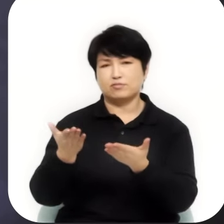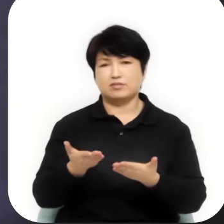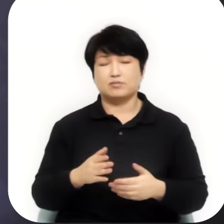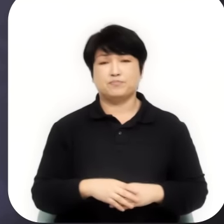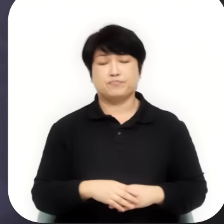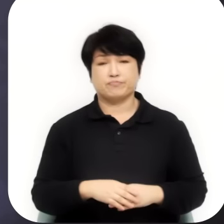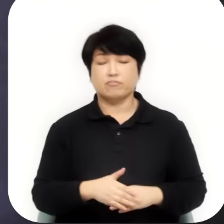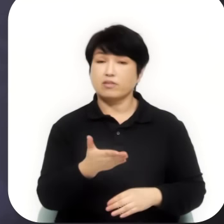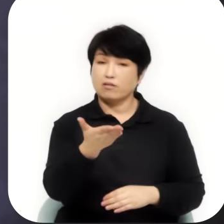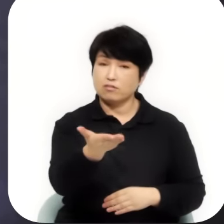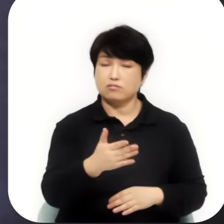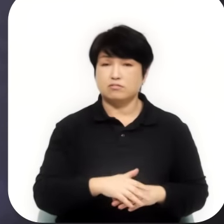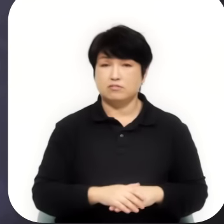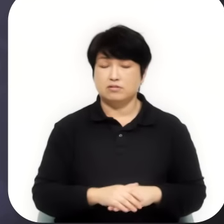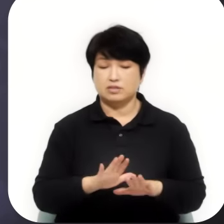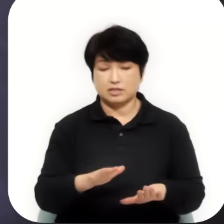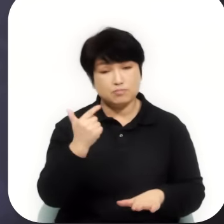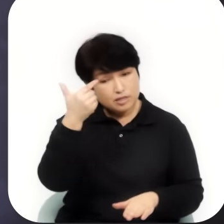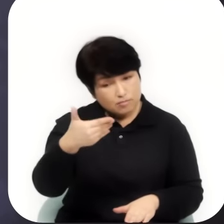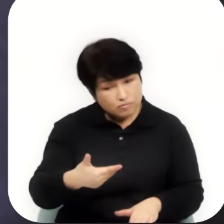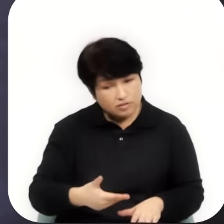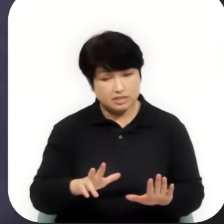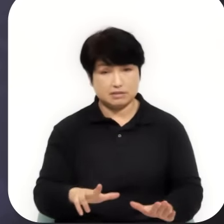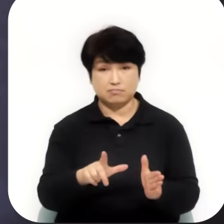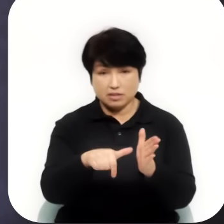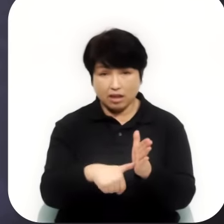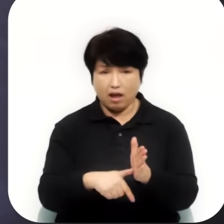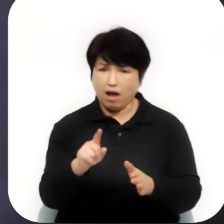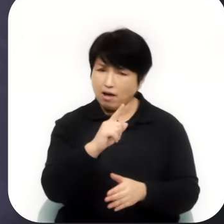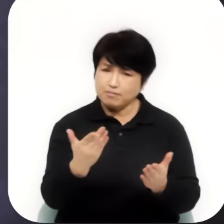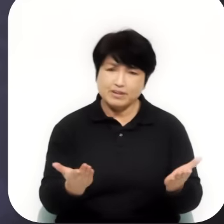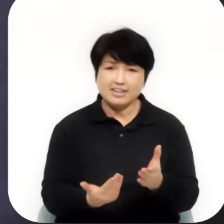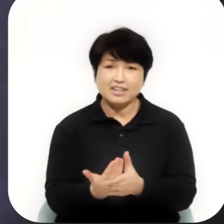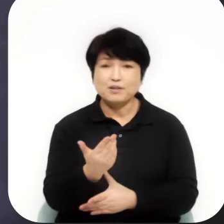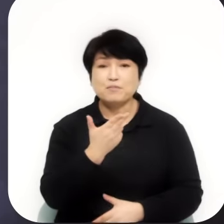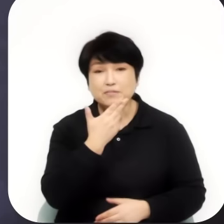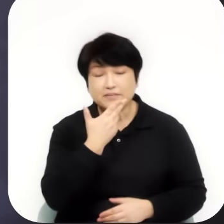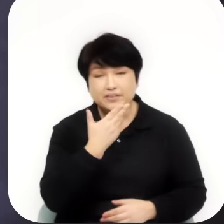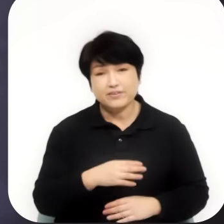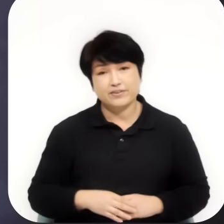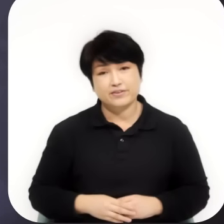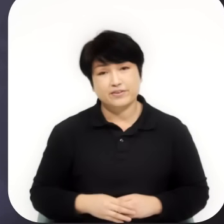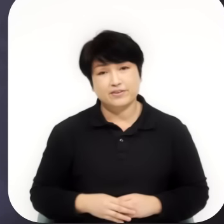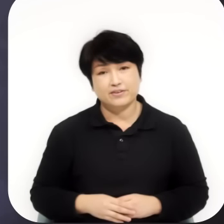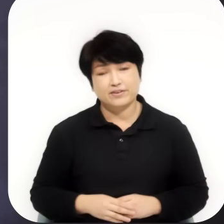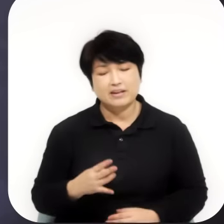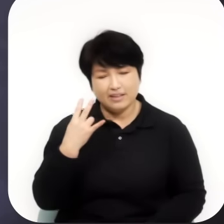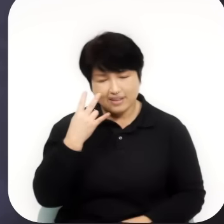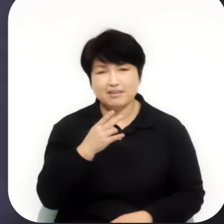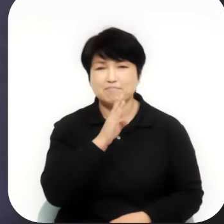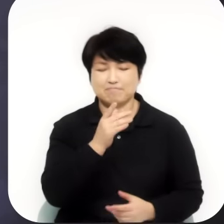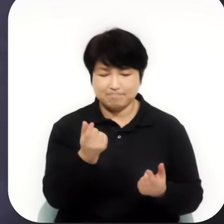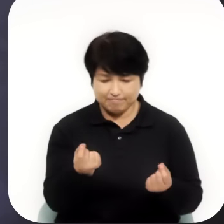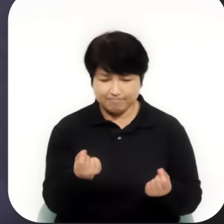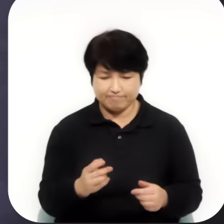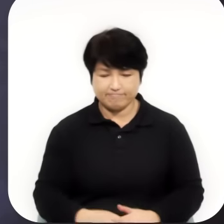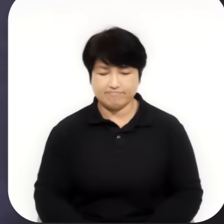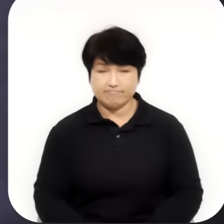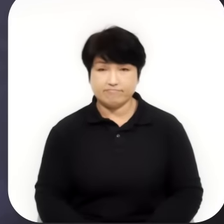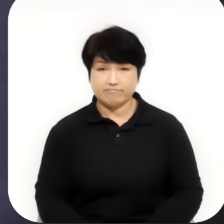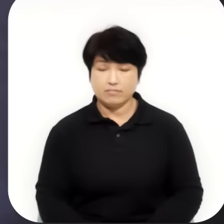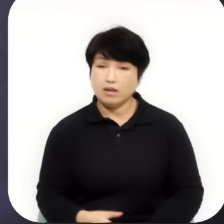지금 저한테 질문하고 있는 이 순간은 아무 일도 없잖아요. 지금 아무 일도 없어요. 네,